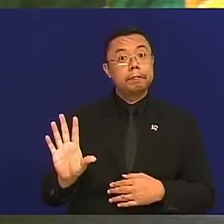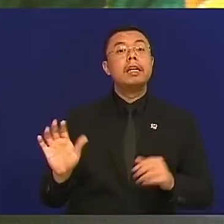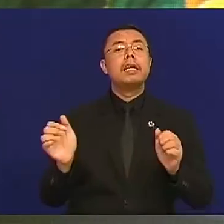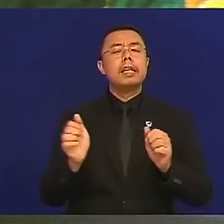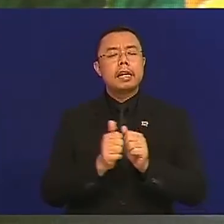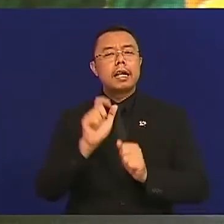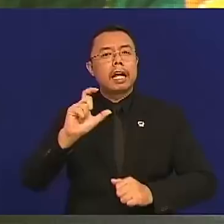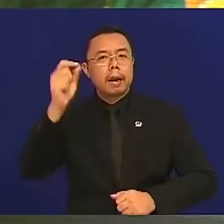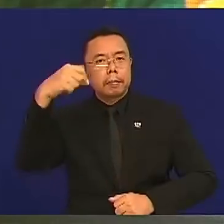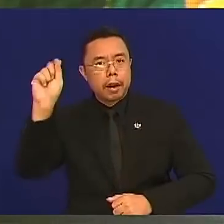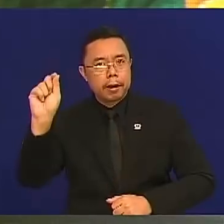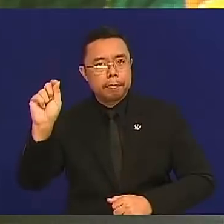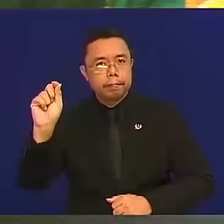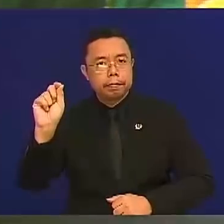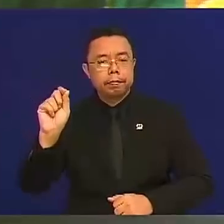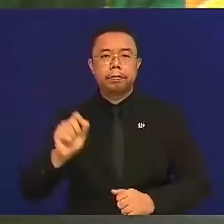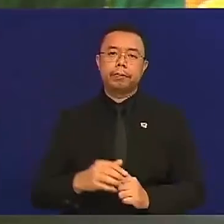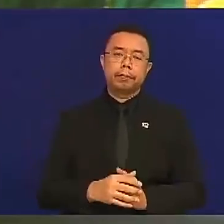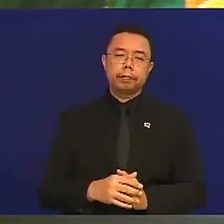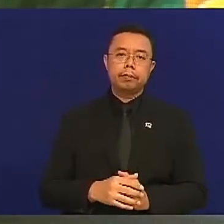dengan benar.